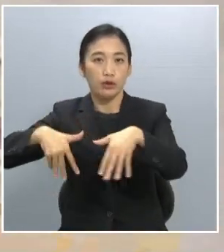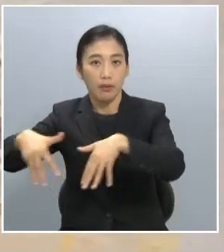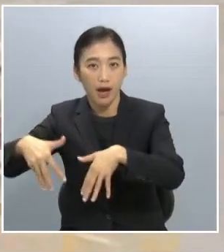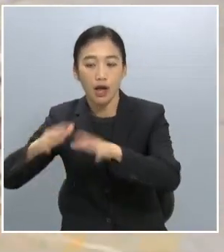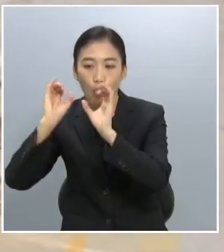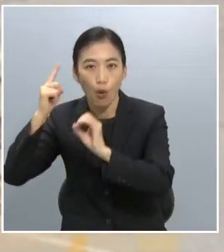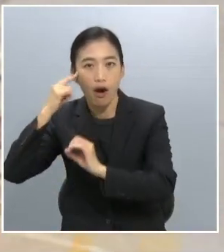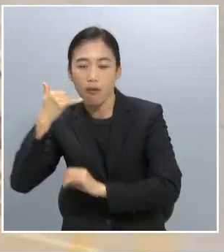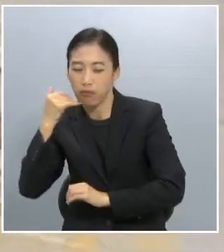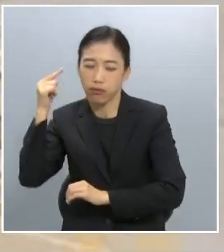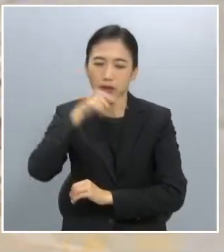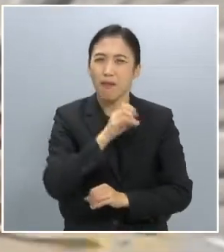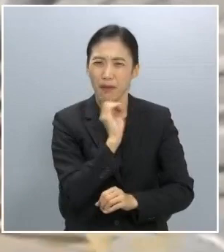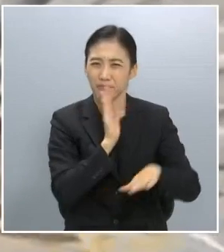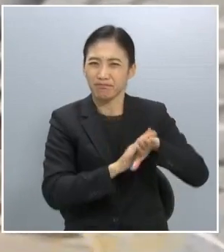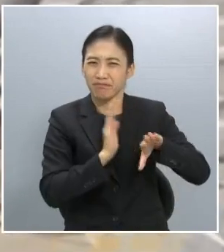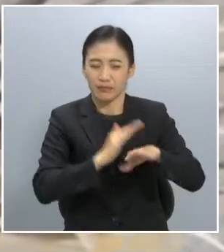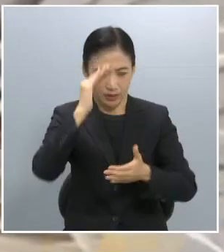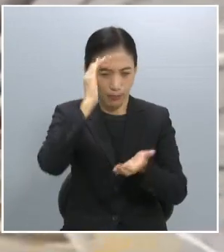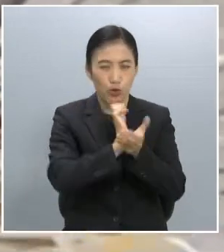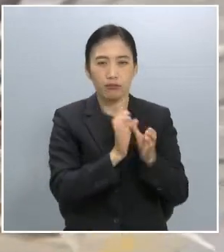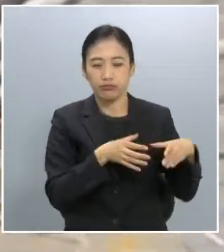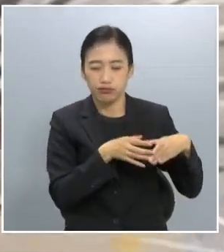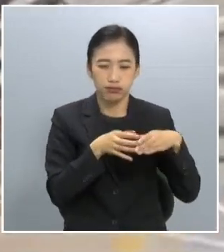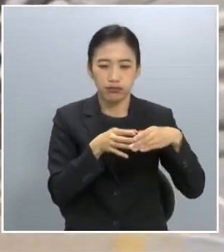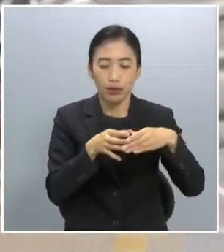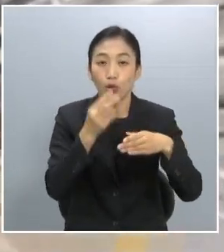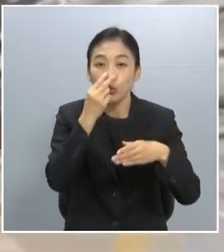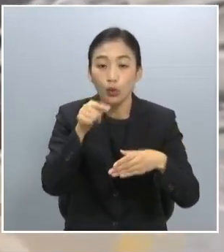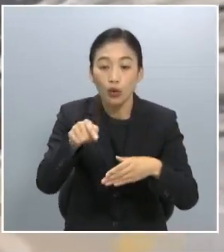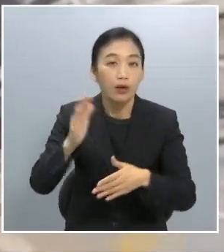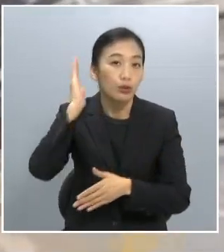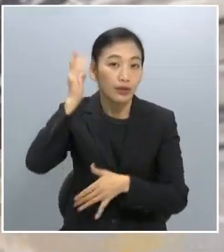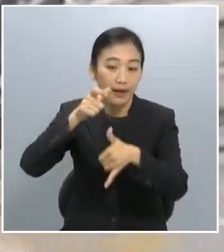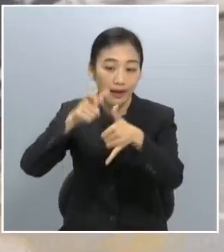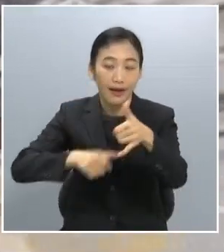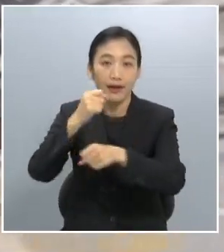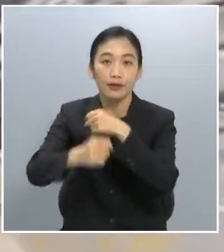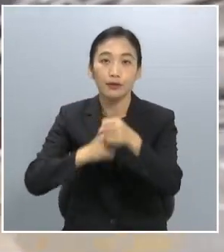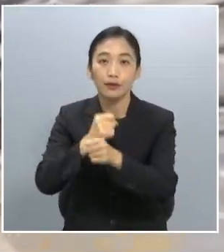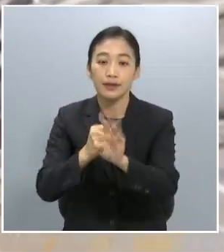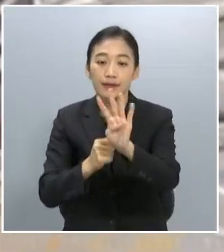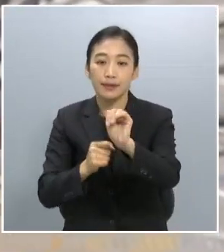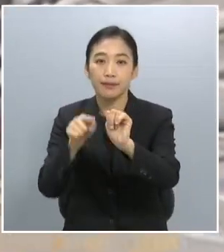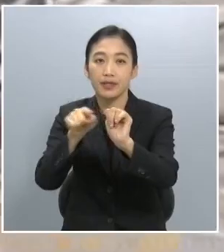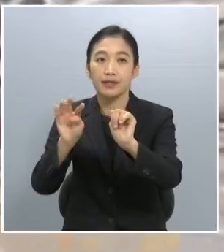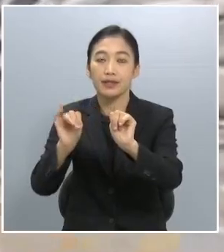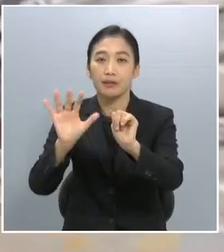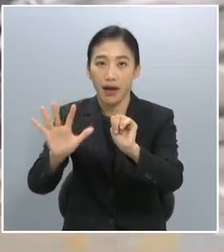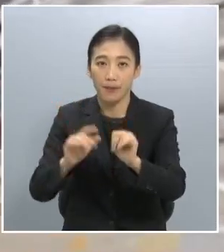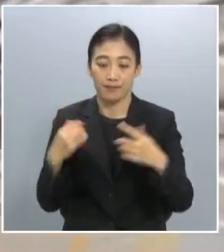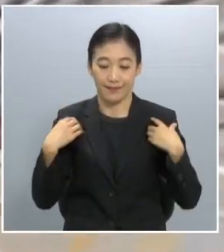ปิดชายคนนี้อายุ40ถึง45ใส่เสื้อลายทหารยืนอยู่หน้าโรงเรียนชี้เข้ามา